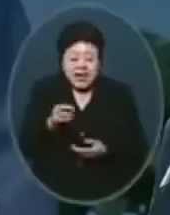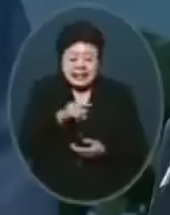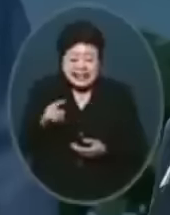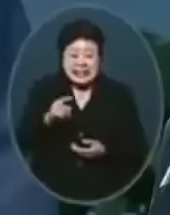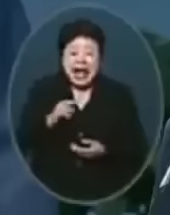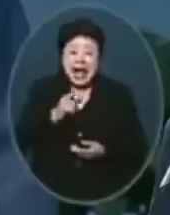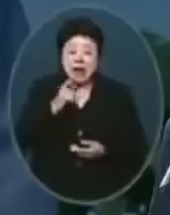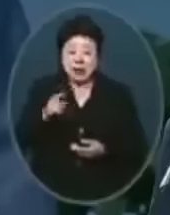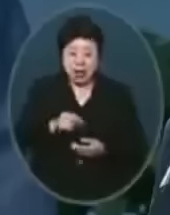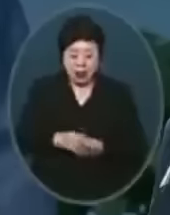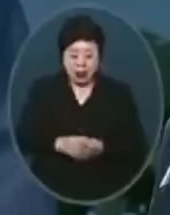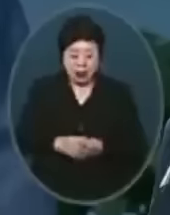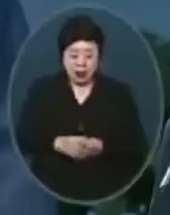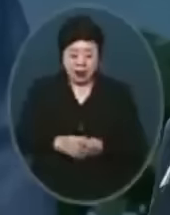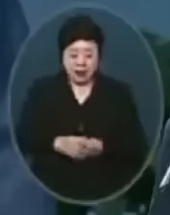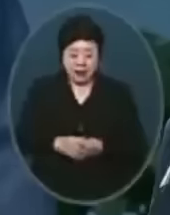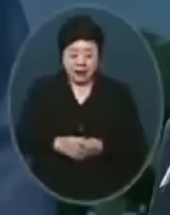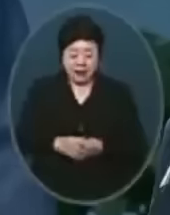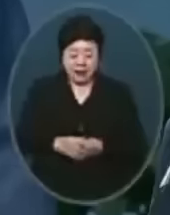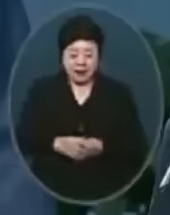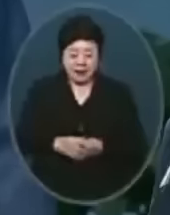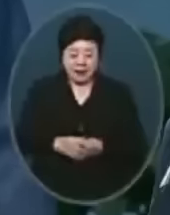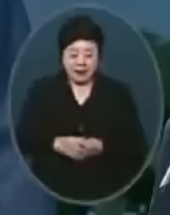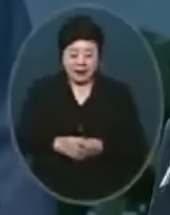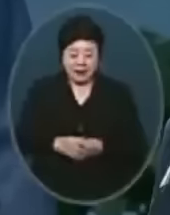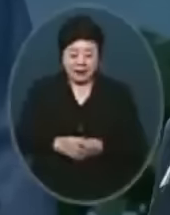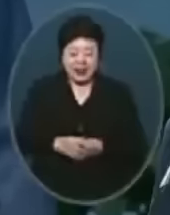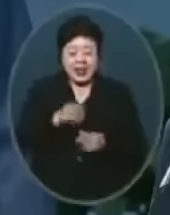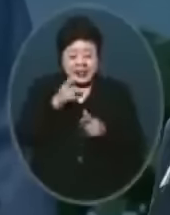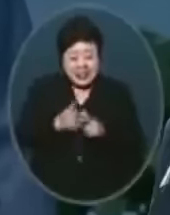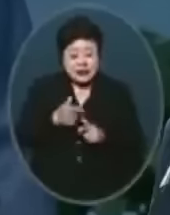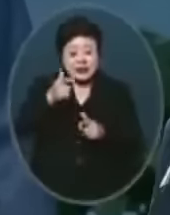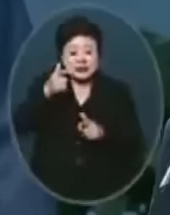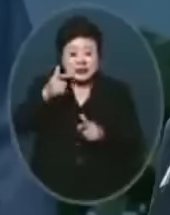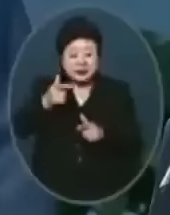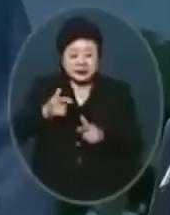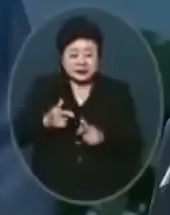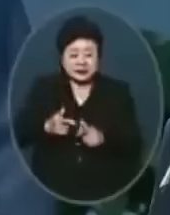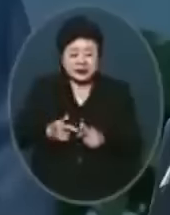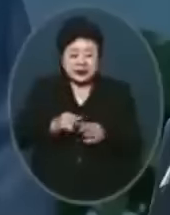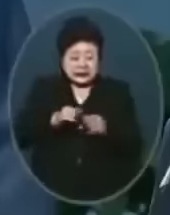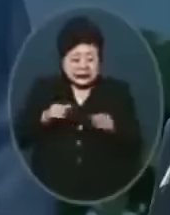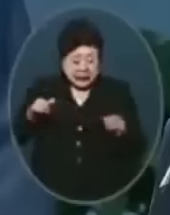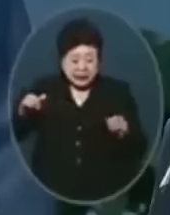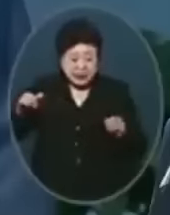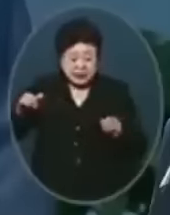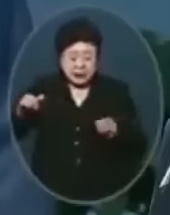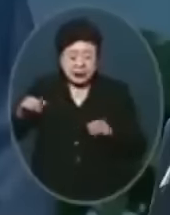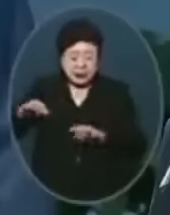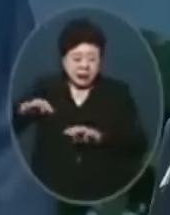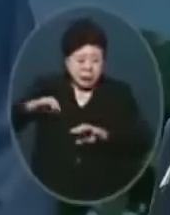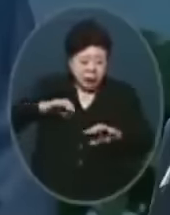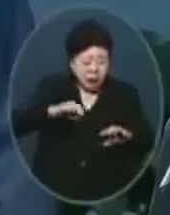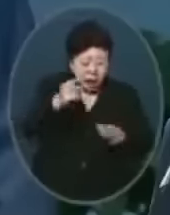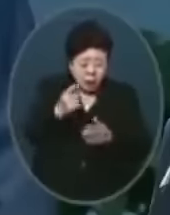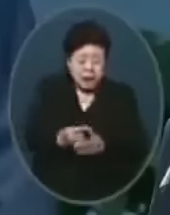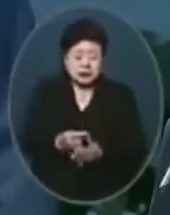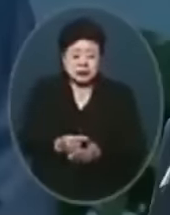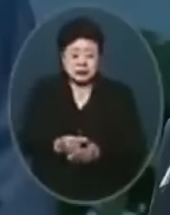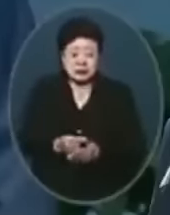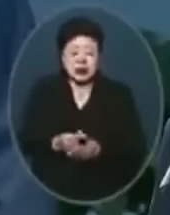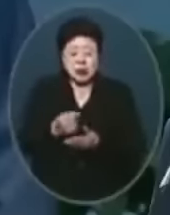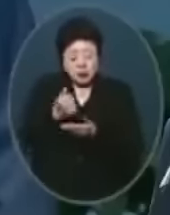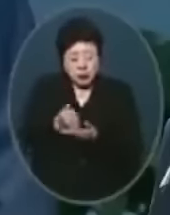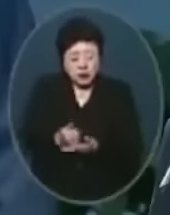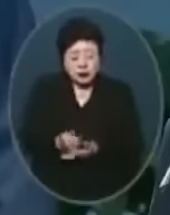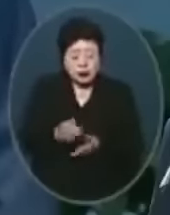메시아인가 틀림없습니다. 그래가 예수님을 무리들이 떼지어 나와서